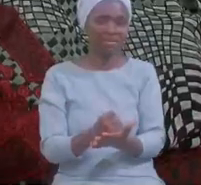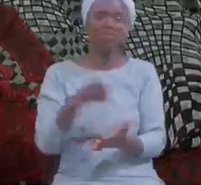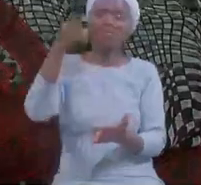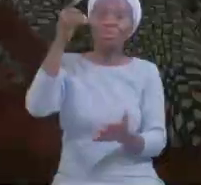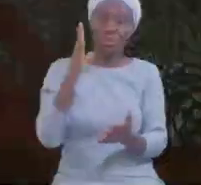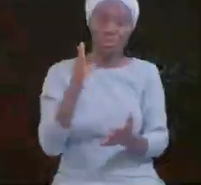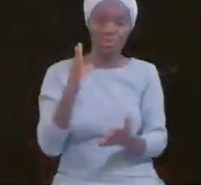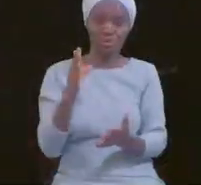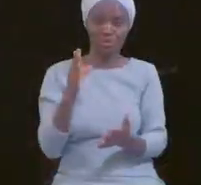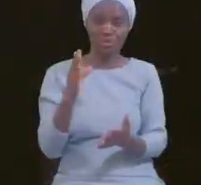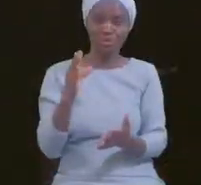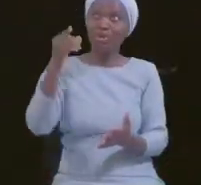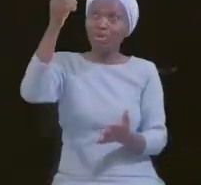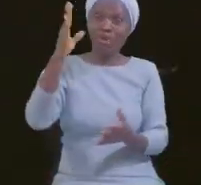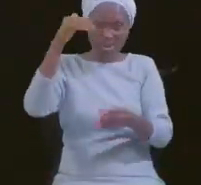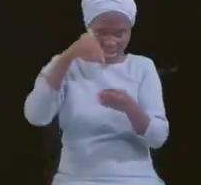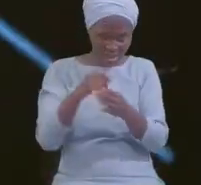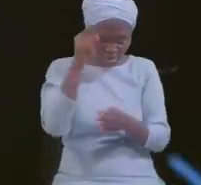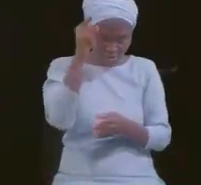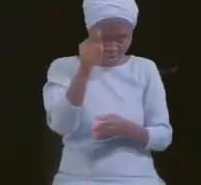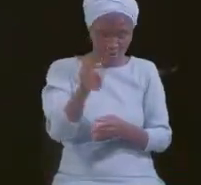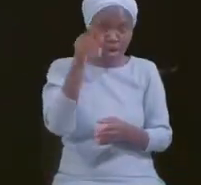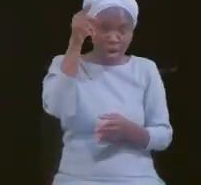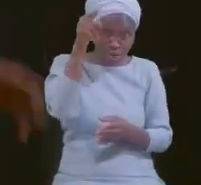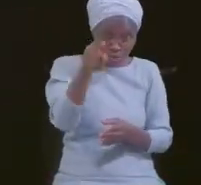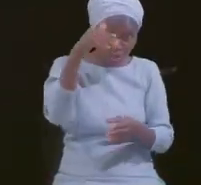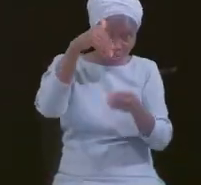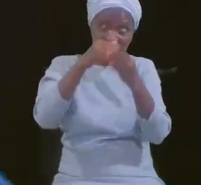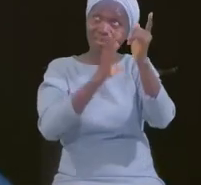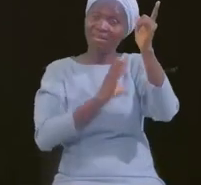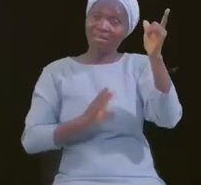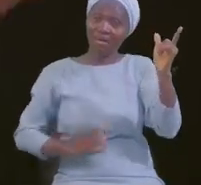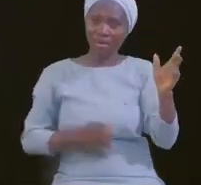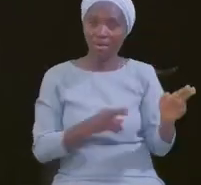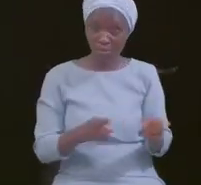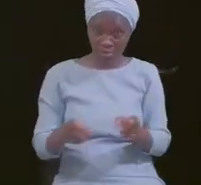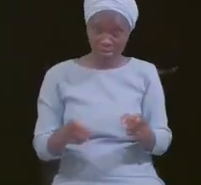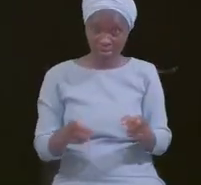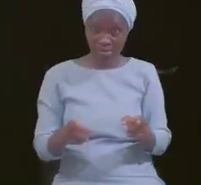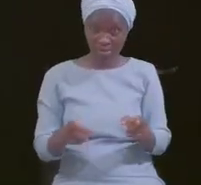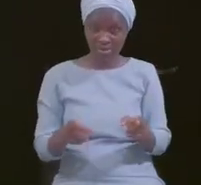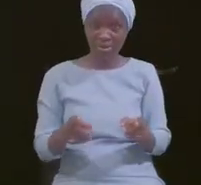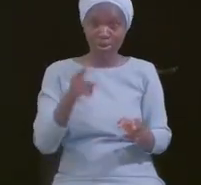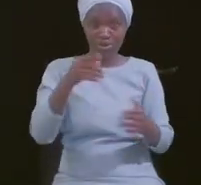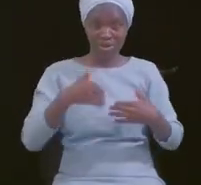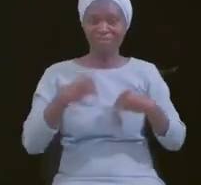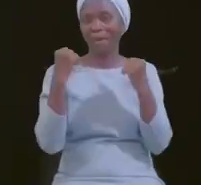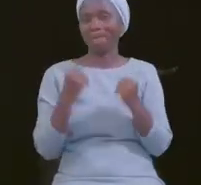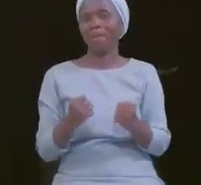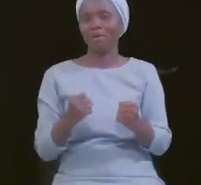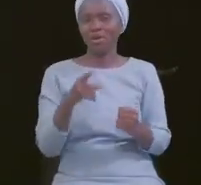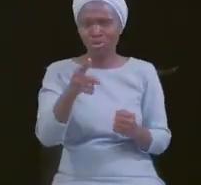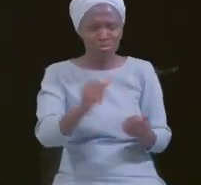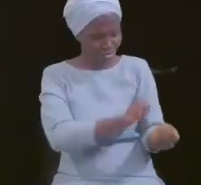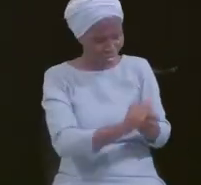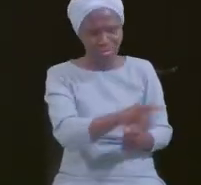Dieu en vous, vous en Christ. Déjà, vous avez la puissance. Il faut la détruire.